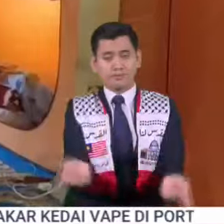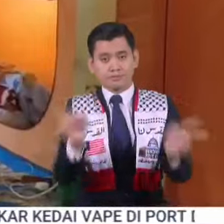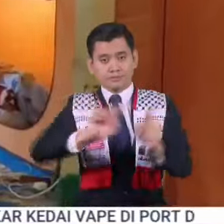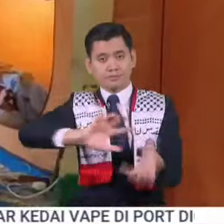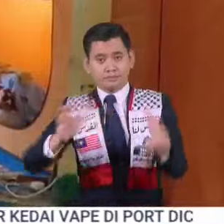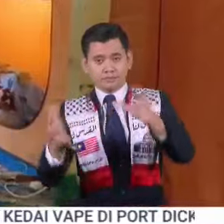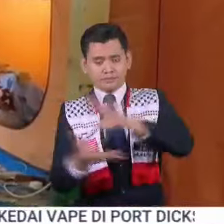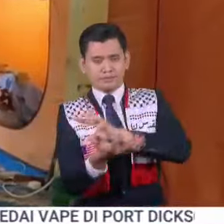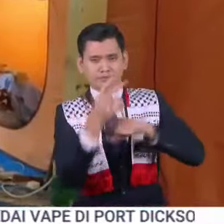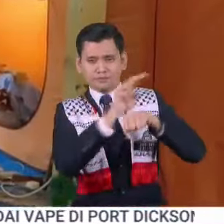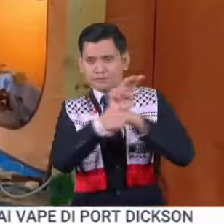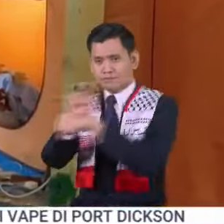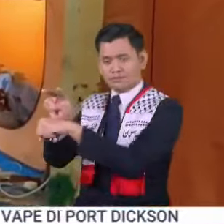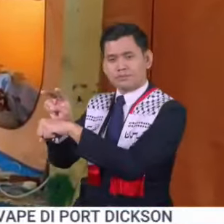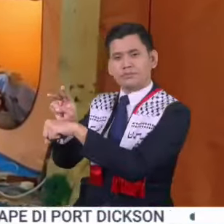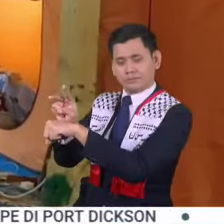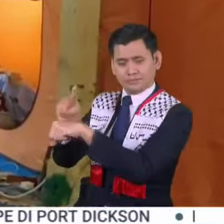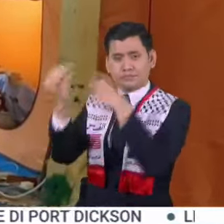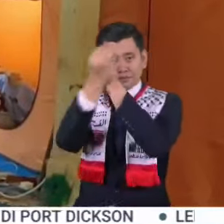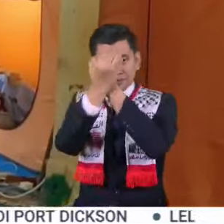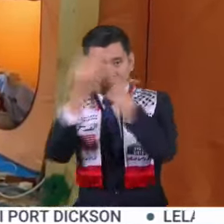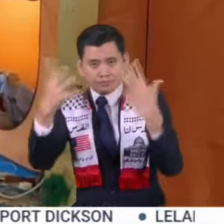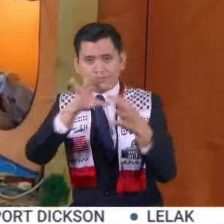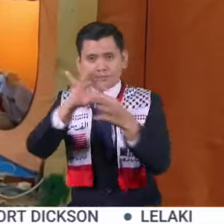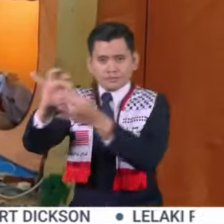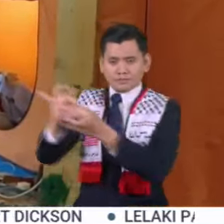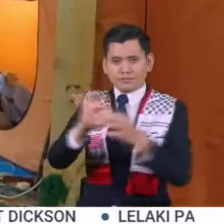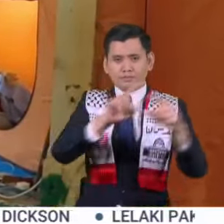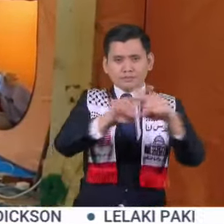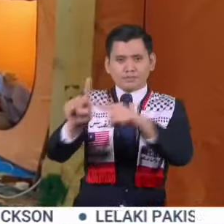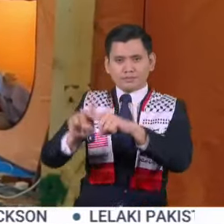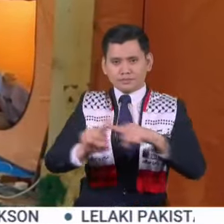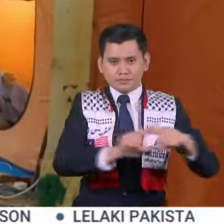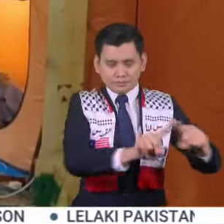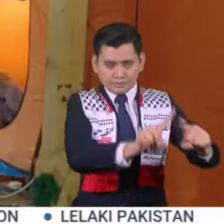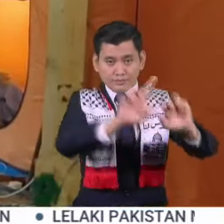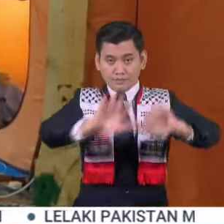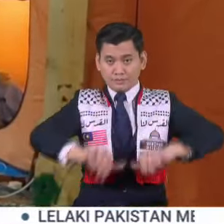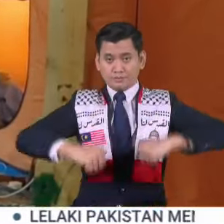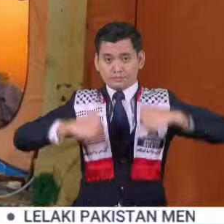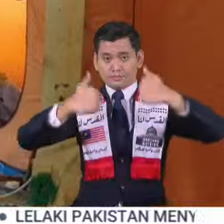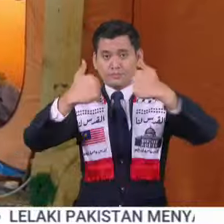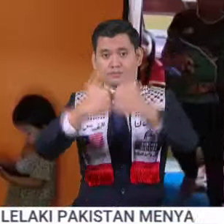situasi parameter maklumat teknikal dengan kerjasama pelbagai agensi